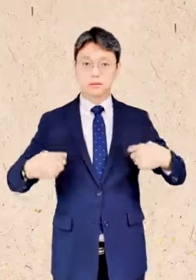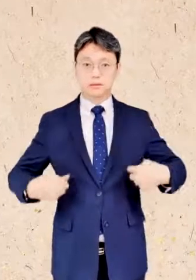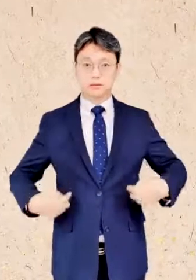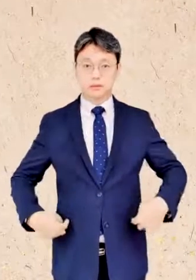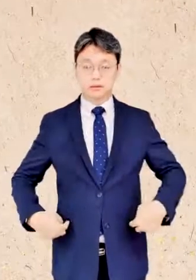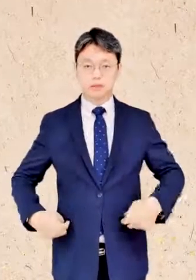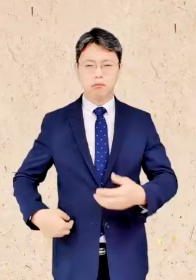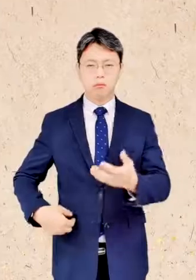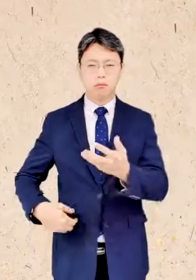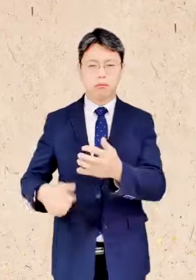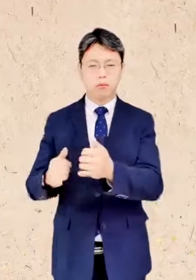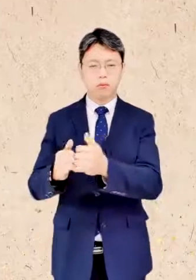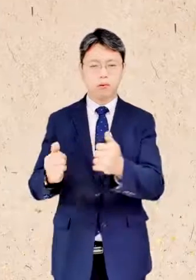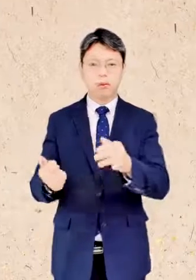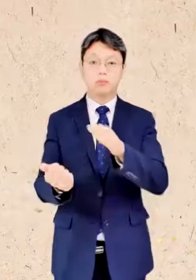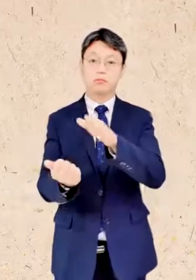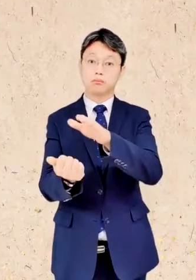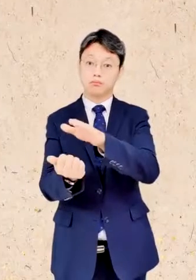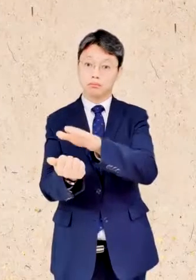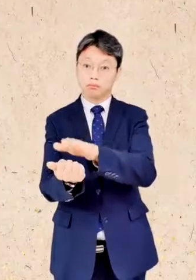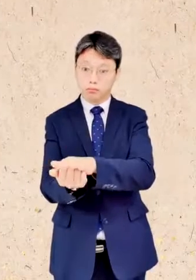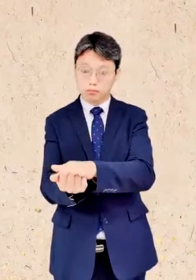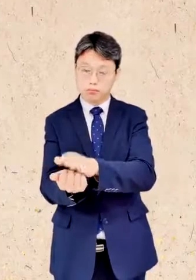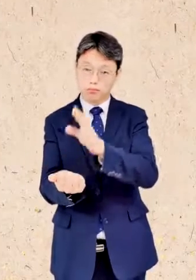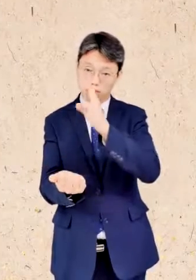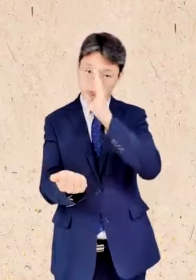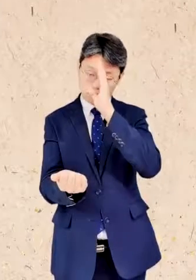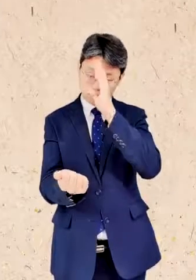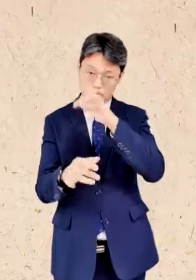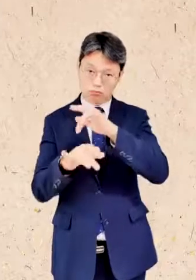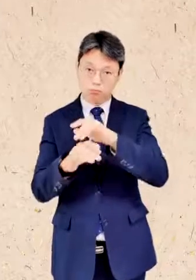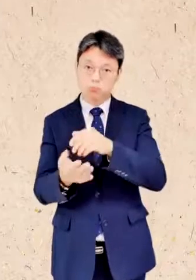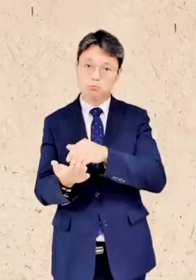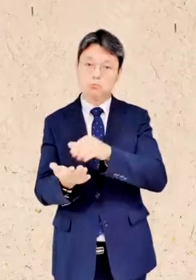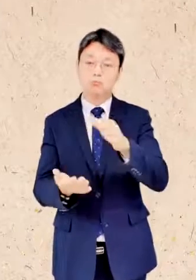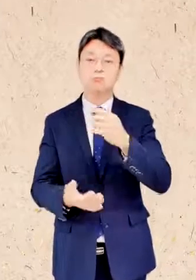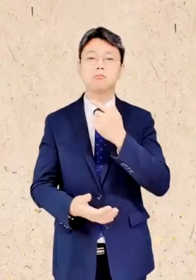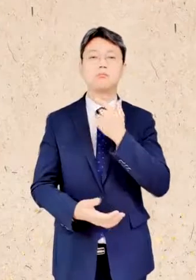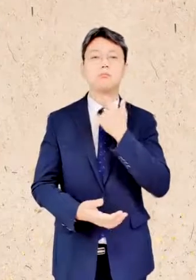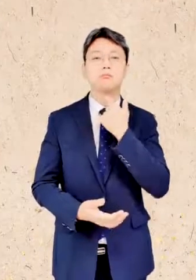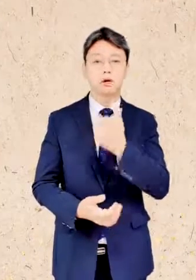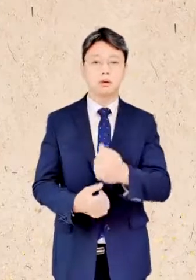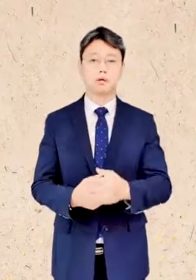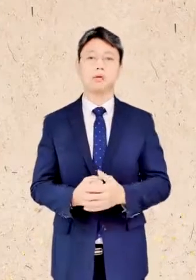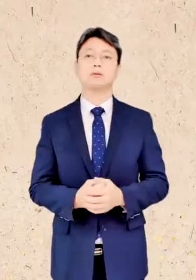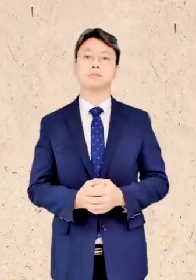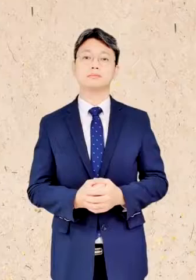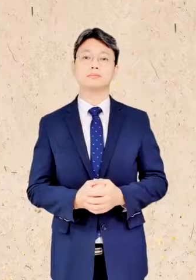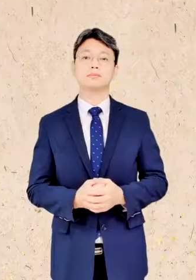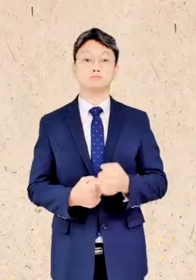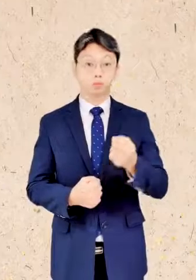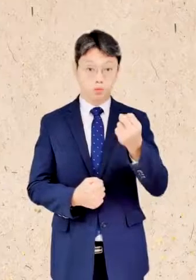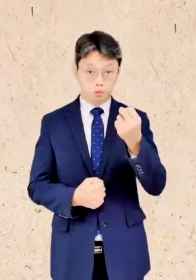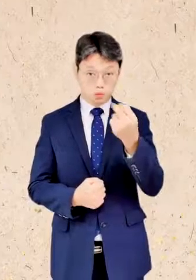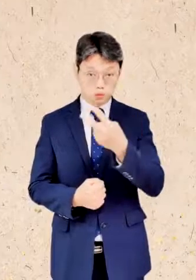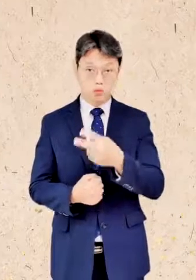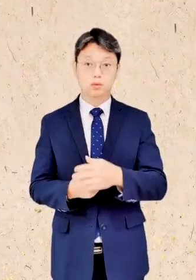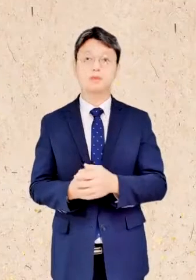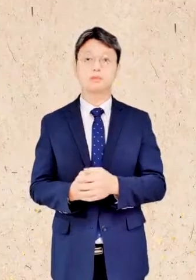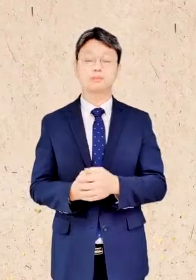손수건이나 앞치마를 가져다가 병든 사람에게 얹으면 그 병과 악귀가 떠나기까지 했었습니다. 그뿐